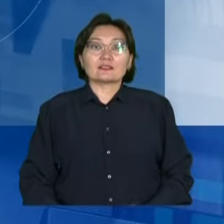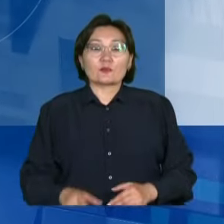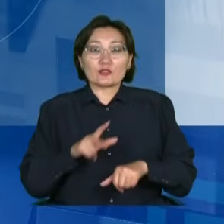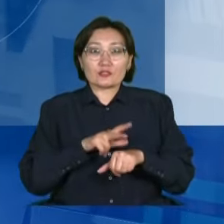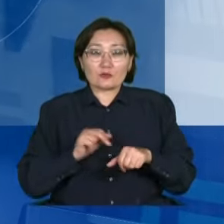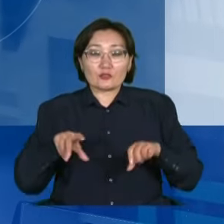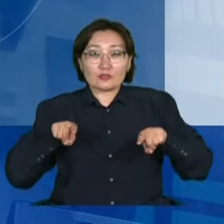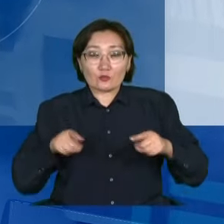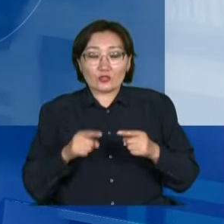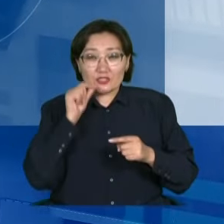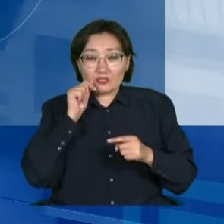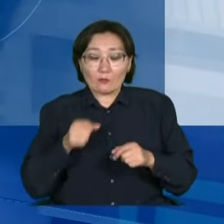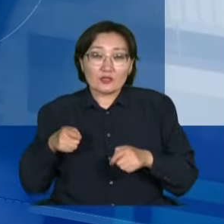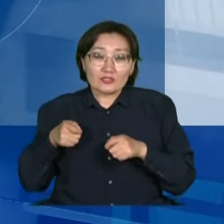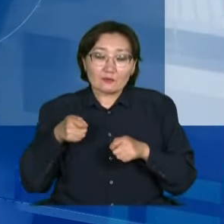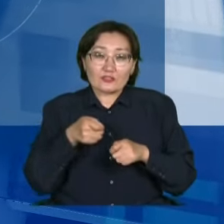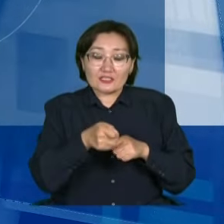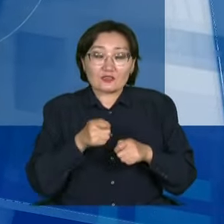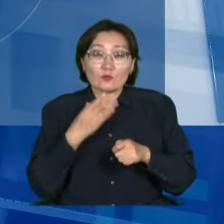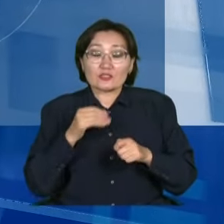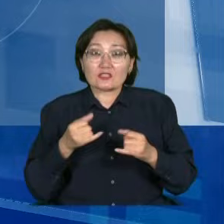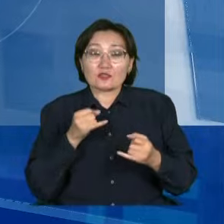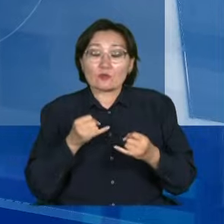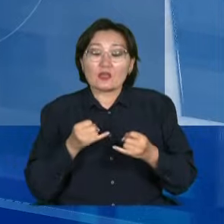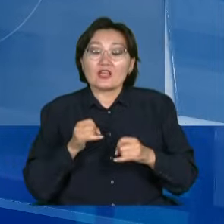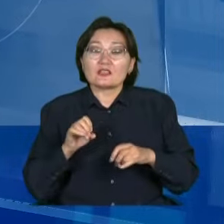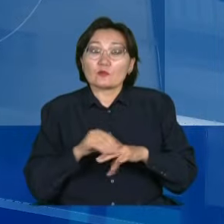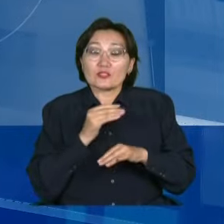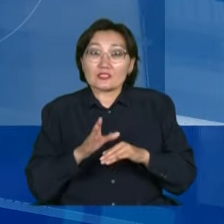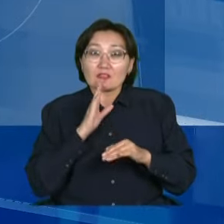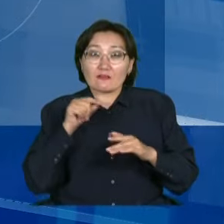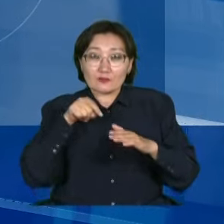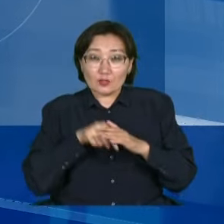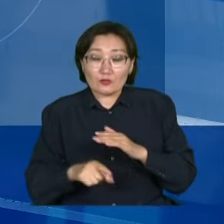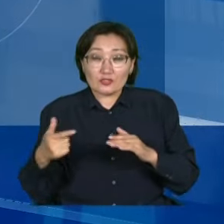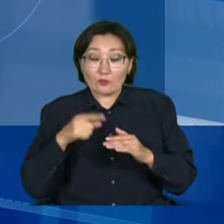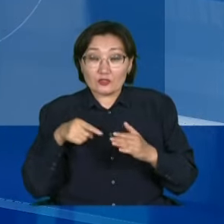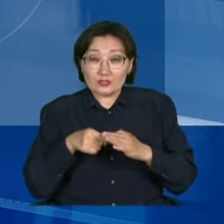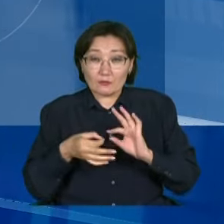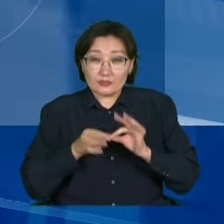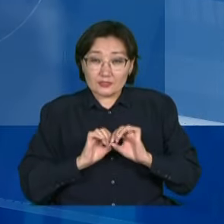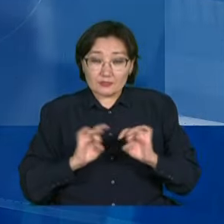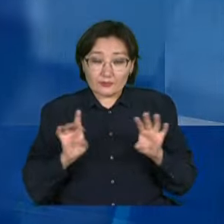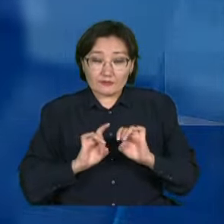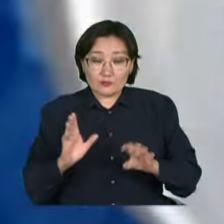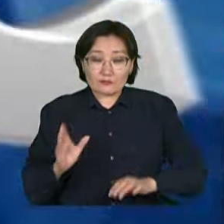Полицейские поймали мужчину, напавшего с ножом на свою сожительницу в подъезде дома в Атырау. Подробности в этом